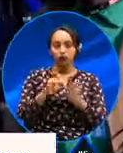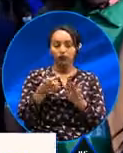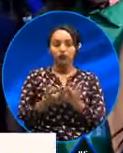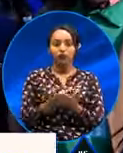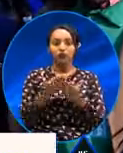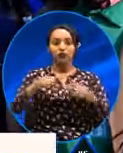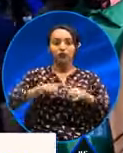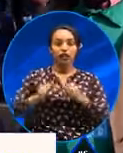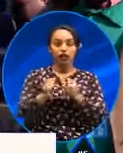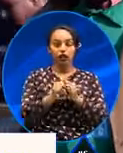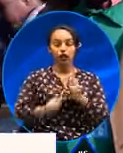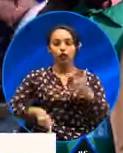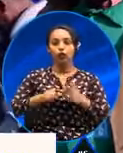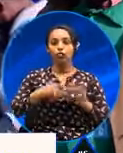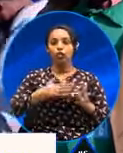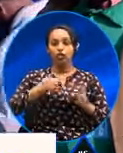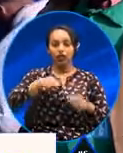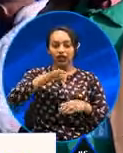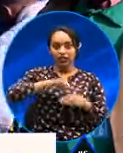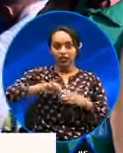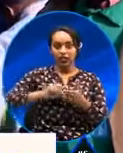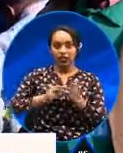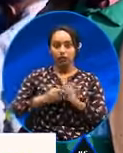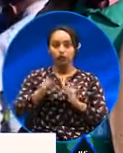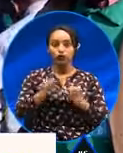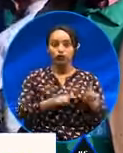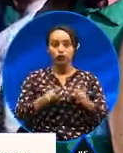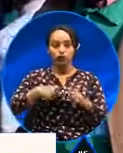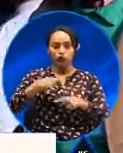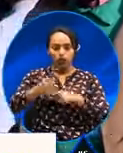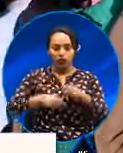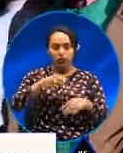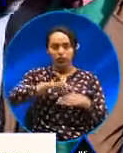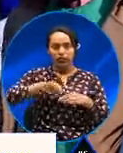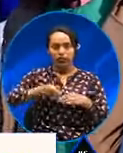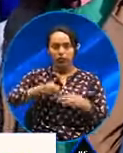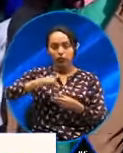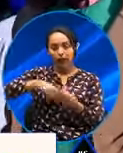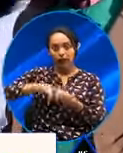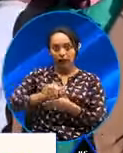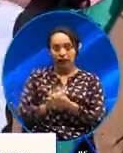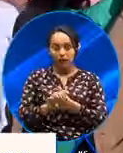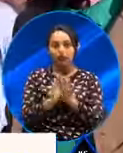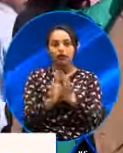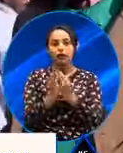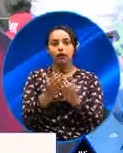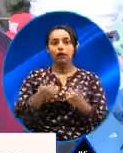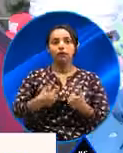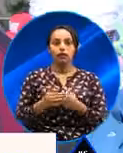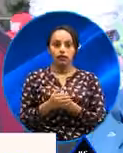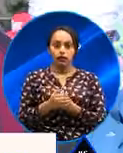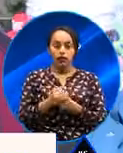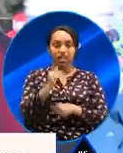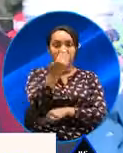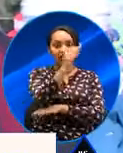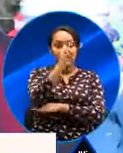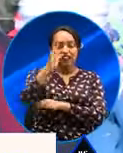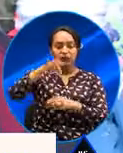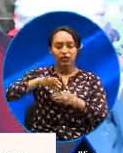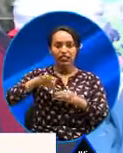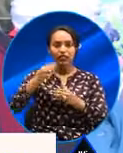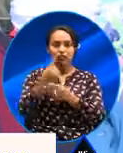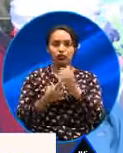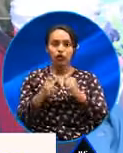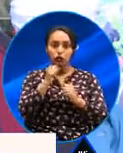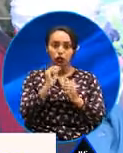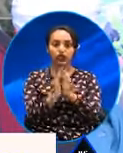መትከል እንግዲህ ከዛሬ ጋር ሶስተኛ አይነት ስተክል ማለት ነው። እሱም ደግሞ እየሄድኩኝ በተከልኩበት አካባቢ እንከባከበዋለሁ። ችግኝን መትከል